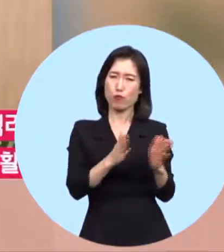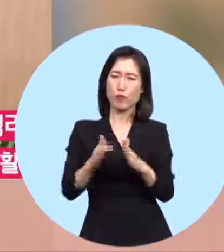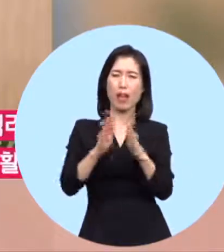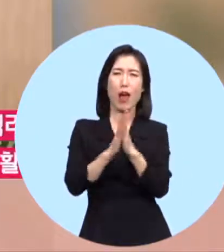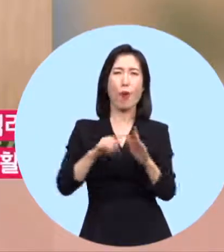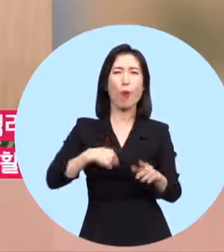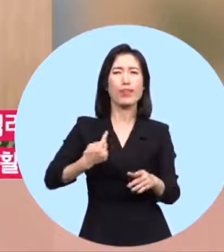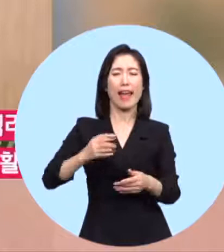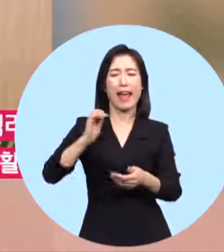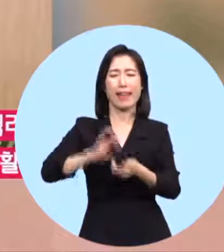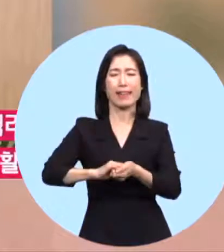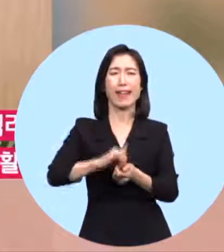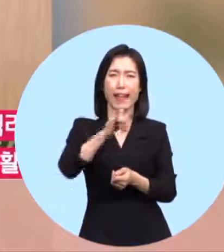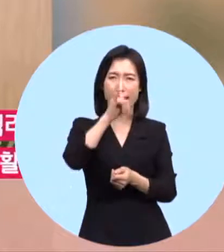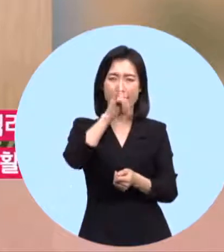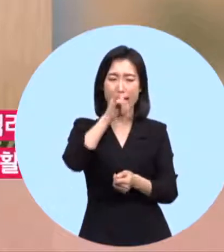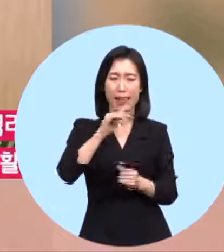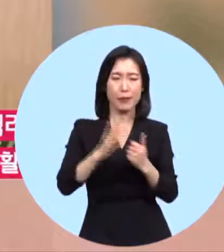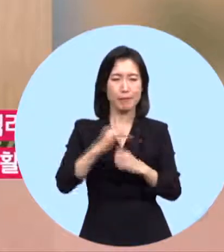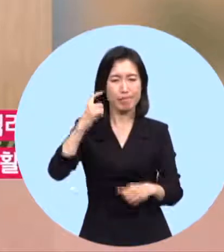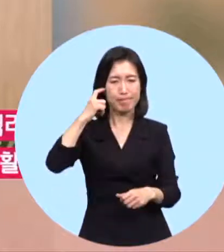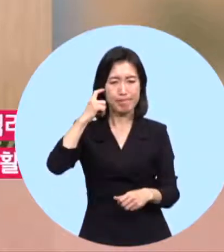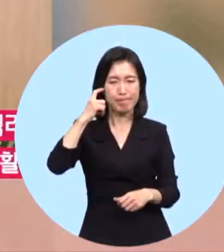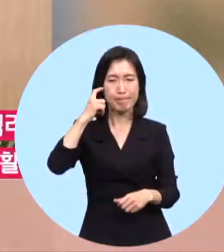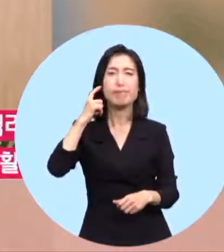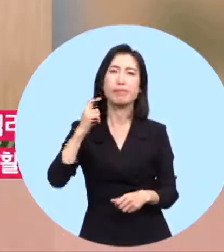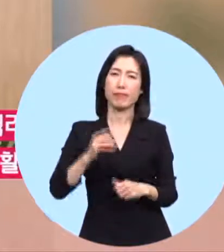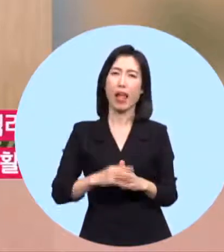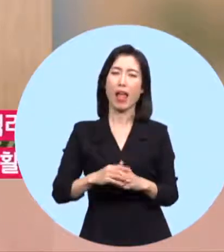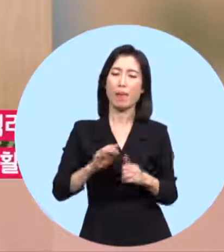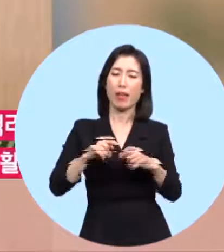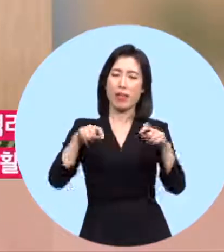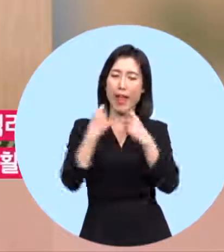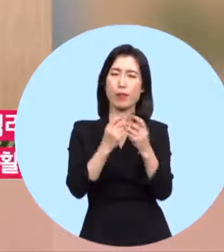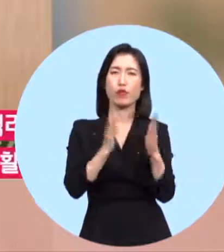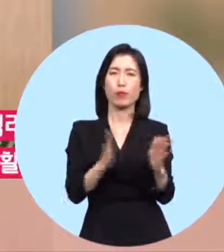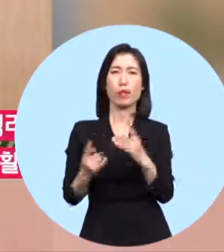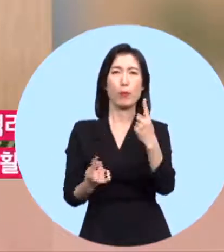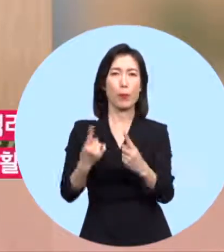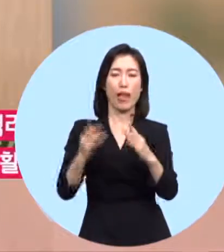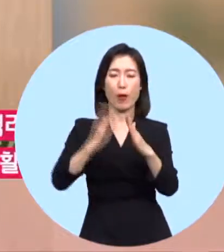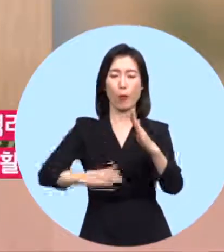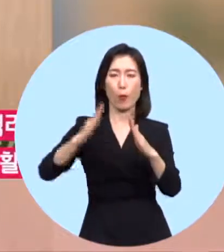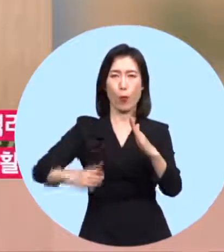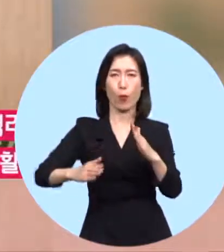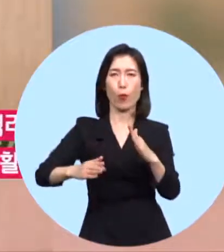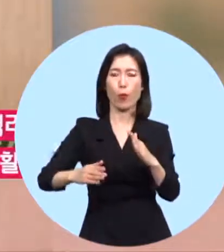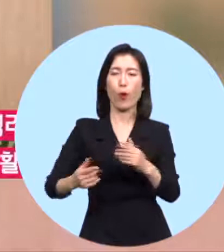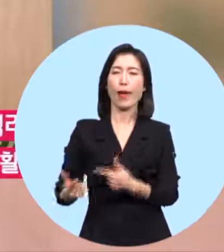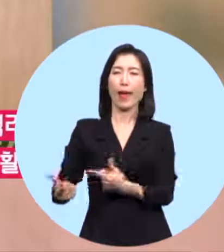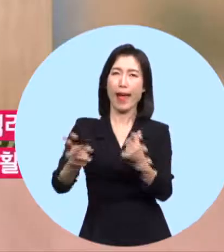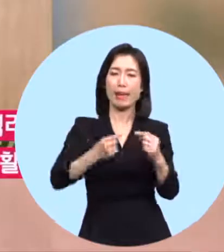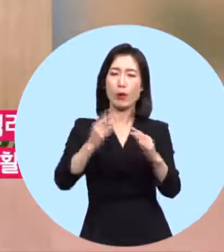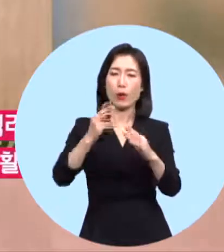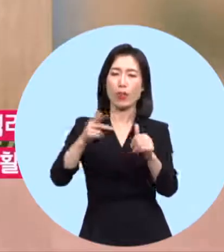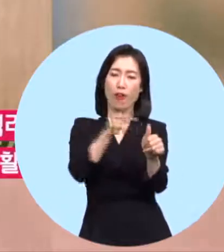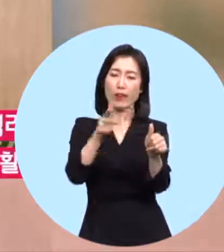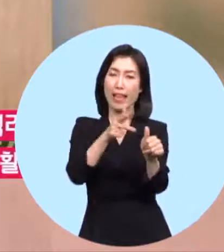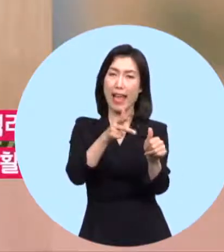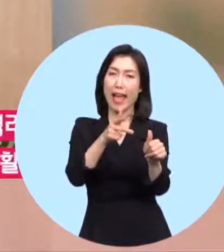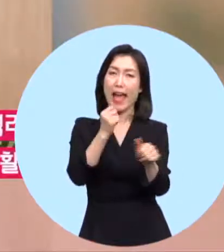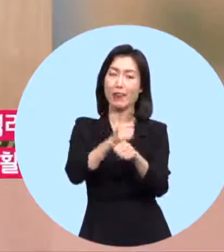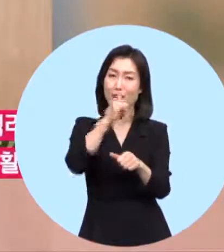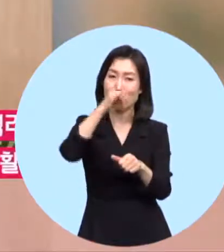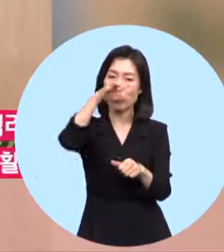생각을 하게 되었습니다. 이에 저는 공적인 영역에서 우리 시에 공유 영상